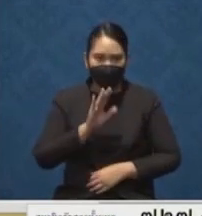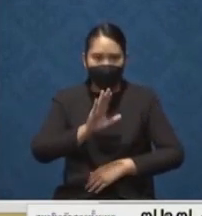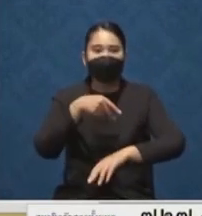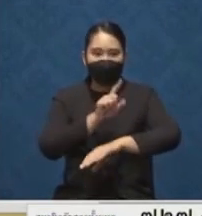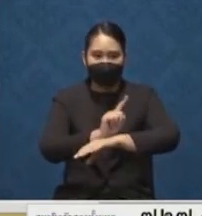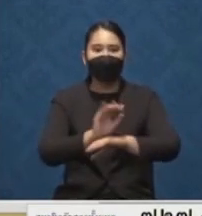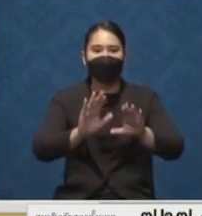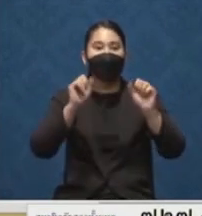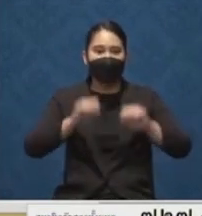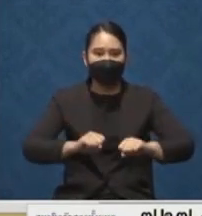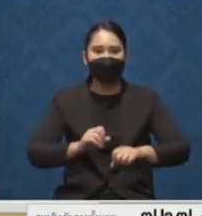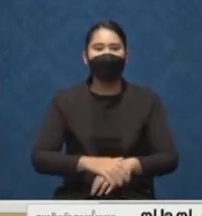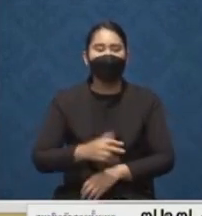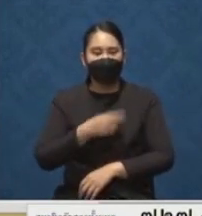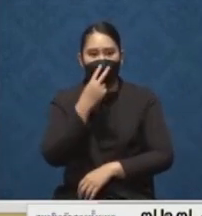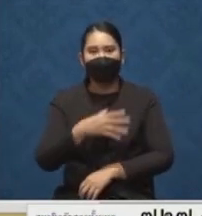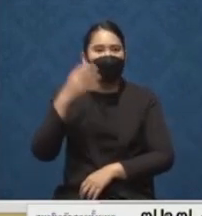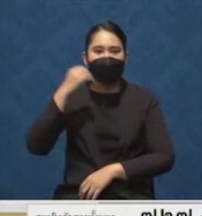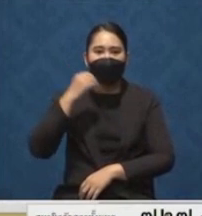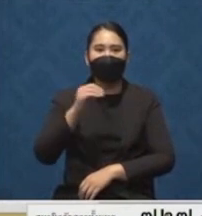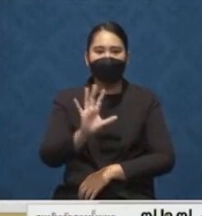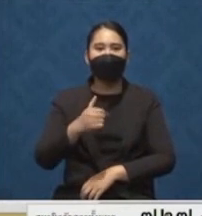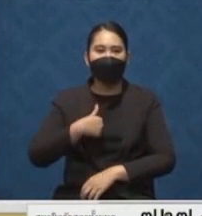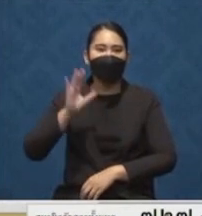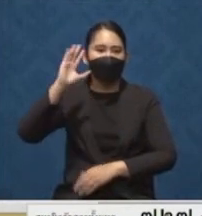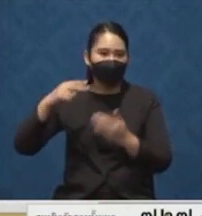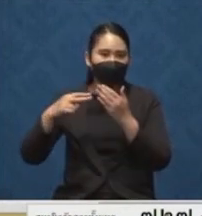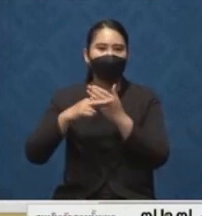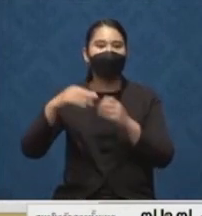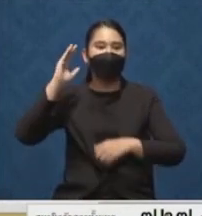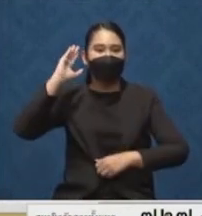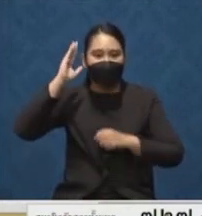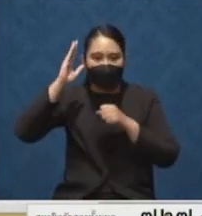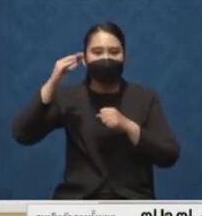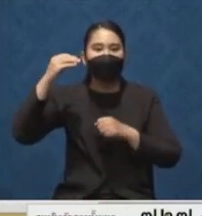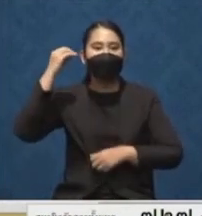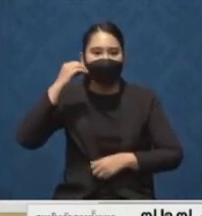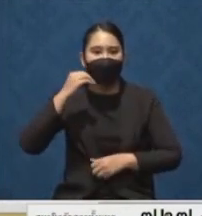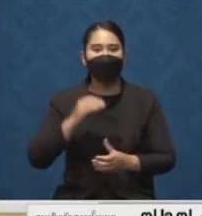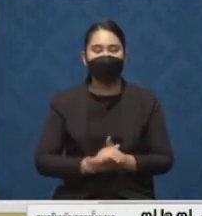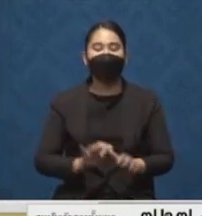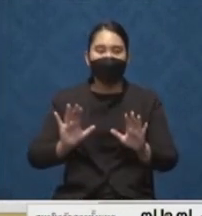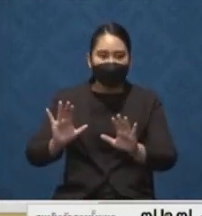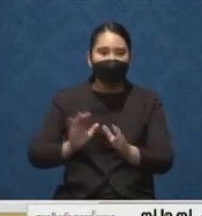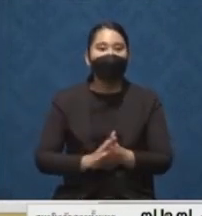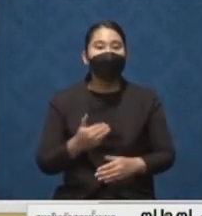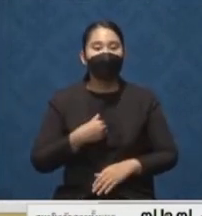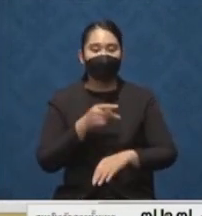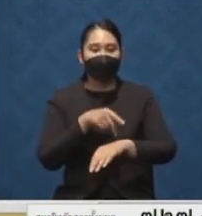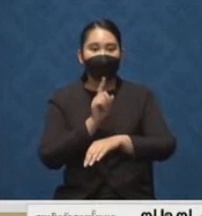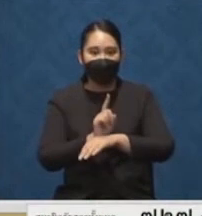ยได้แล้วครับไม่อยากให้เกิดแบบนี้อีกไม่ฉะนั้นผมก็ต้องลุกขึ้นประท้วงแบบนี้ตลอดไปครับท่านประธาน ครับผมก็พยายามให้